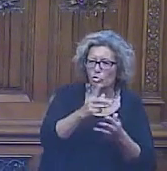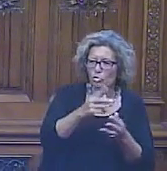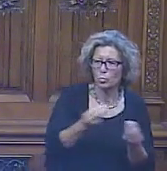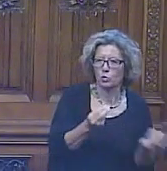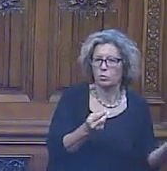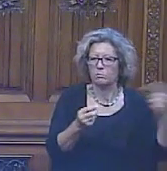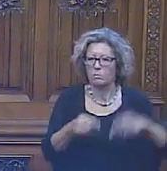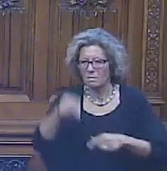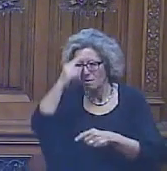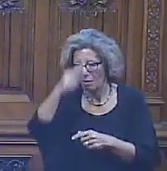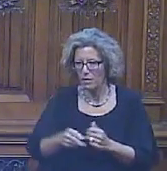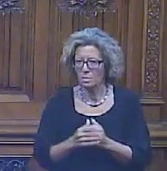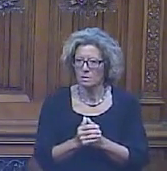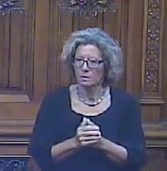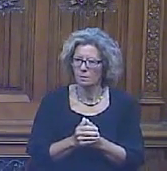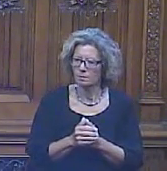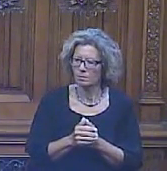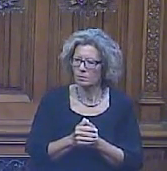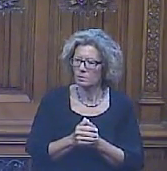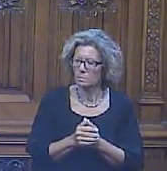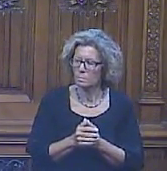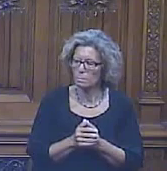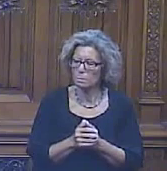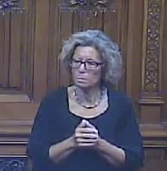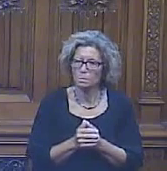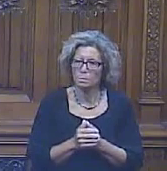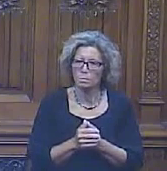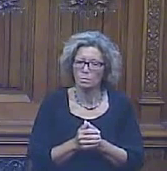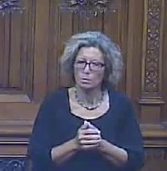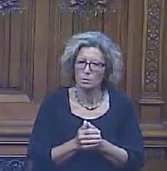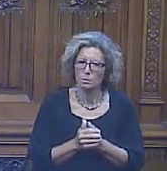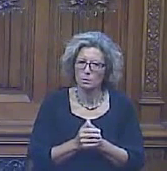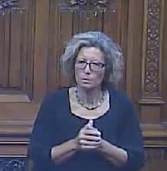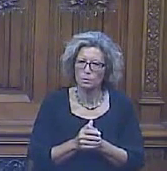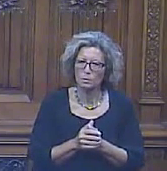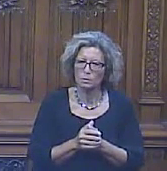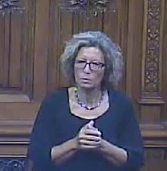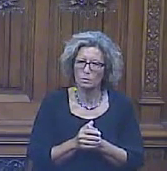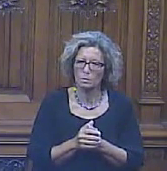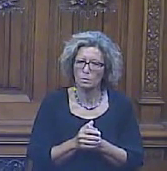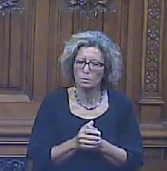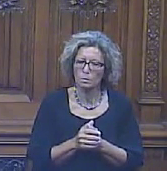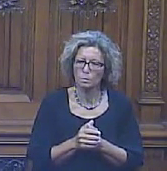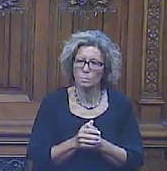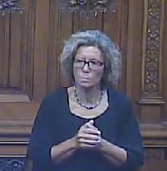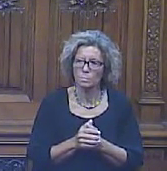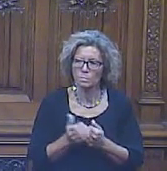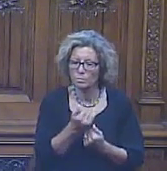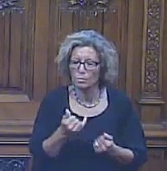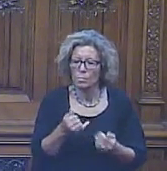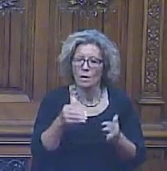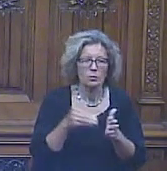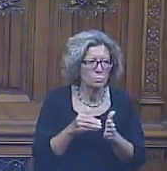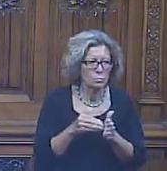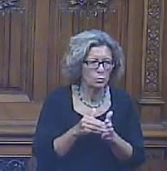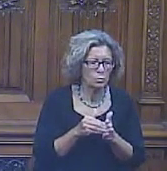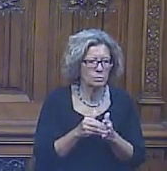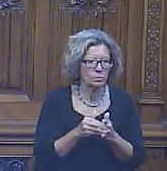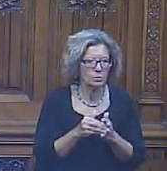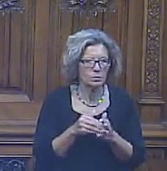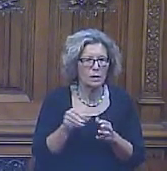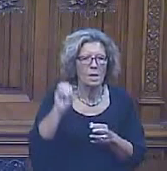Gründen nach Wien kommen würden. Und es ist notwendig,